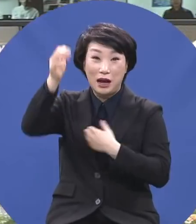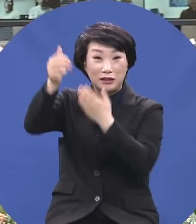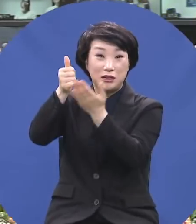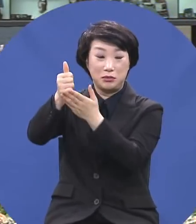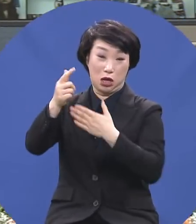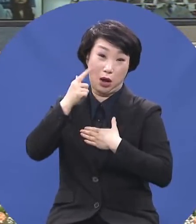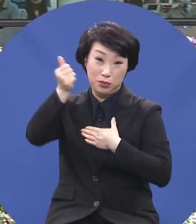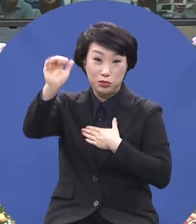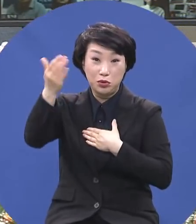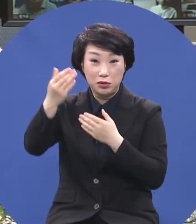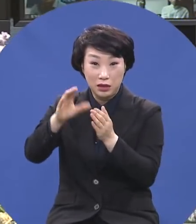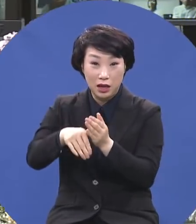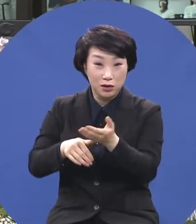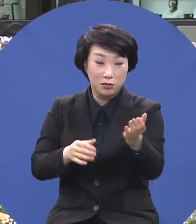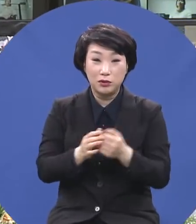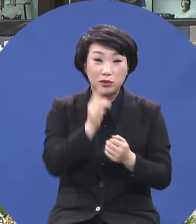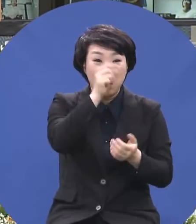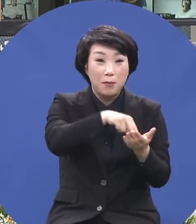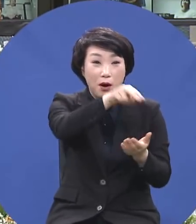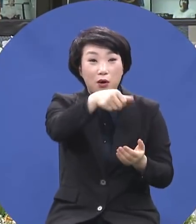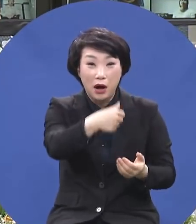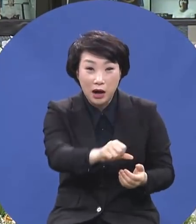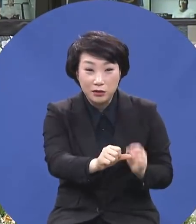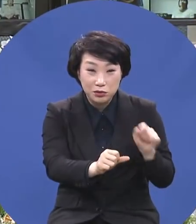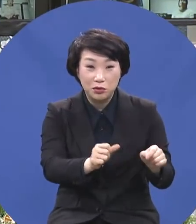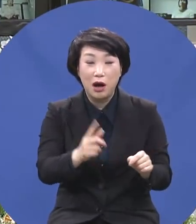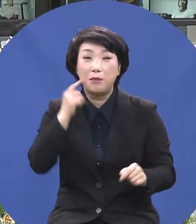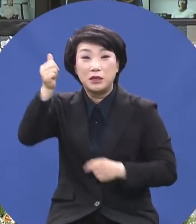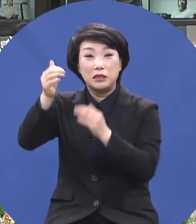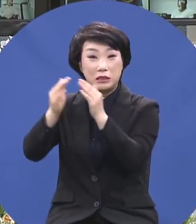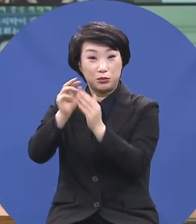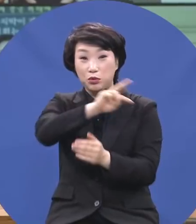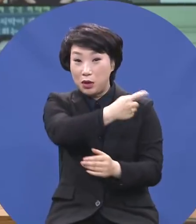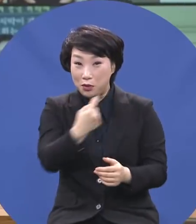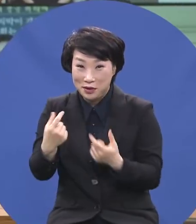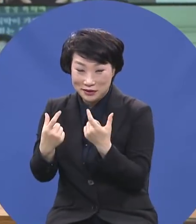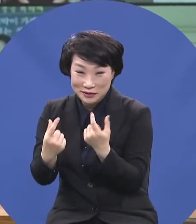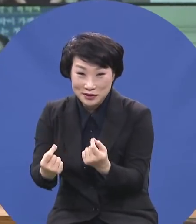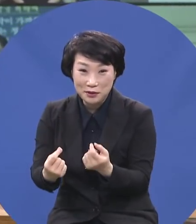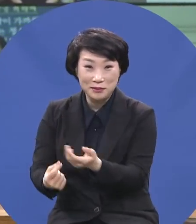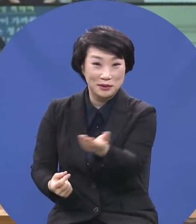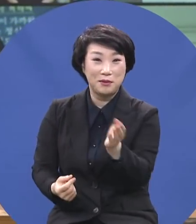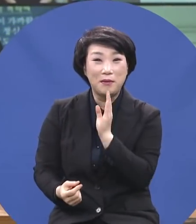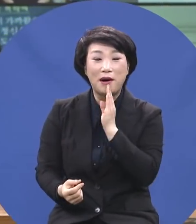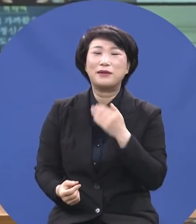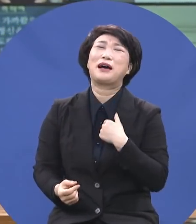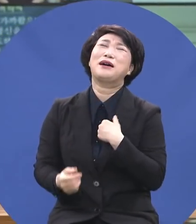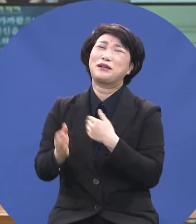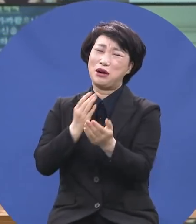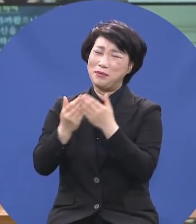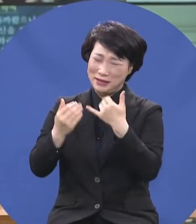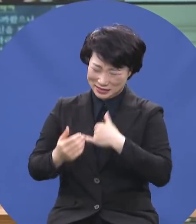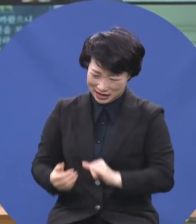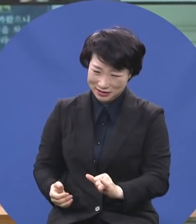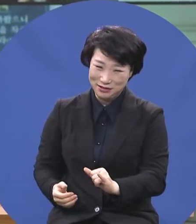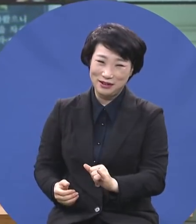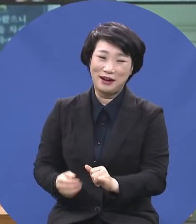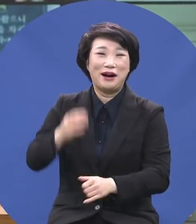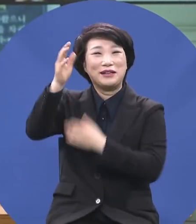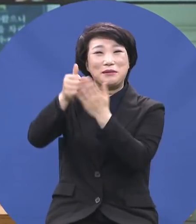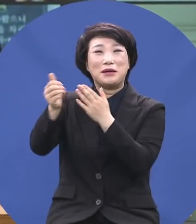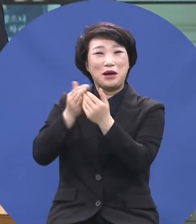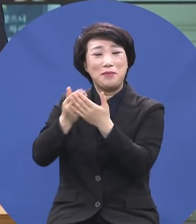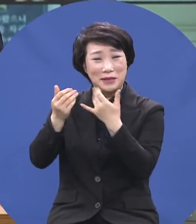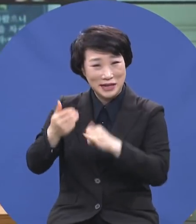아버지면 탕자라도 아버지 집에 돌아오게 돼 있다 이 말입니다. 이게 경험의 자녀라 이